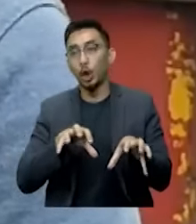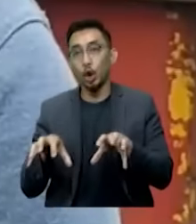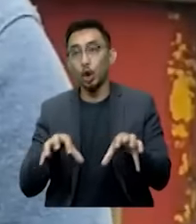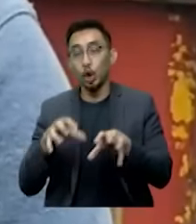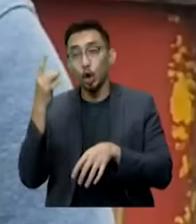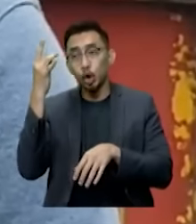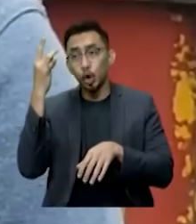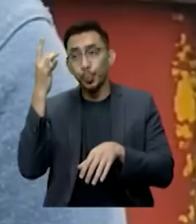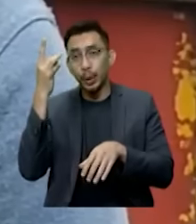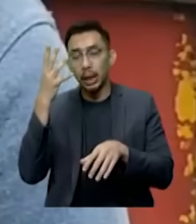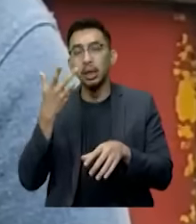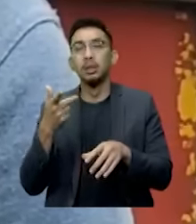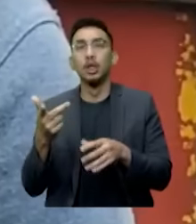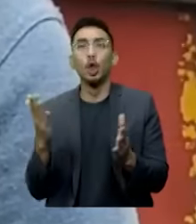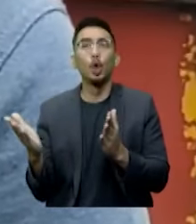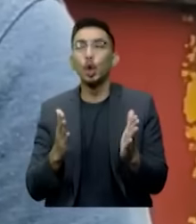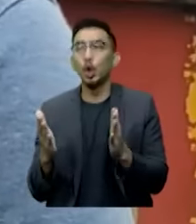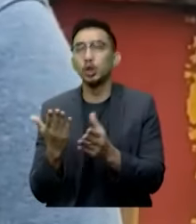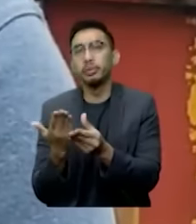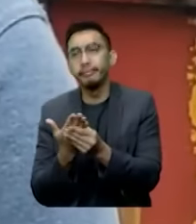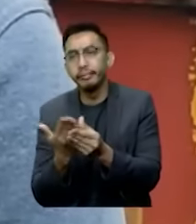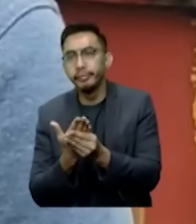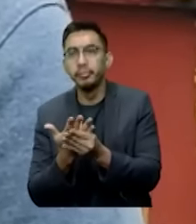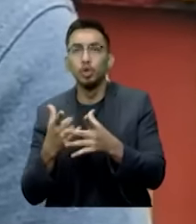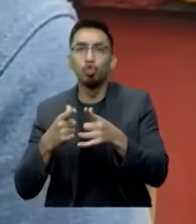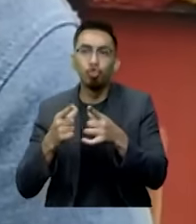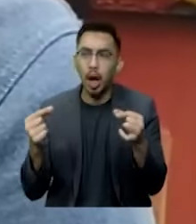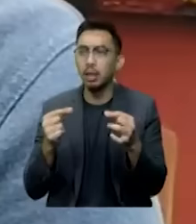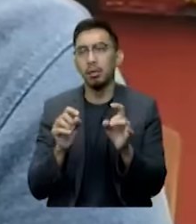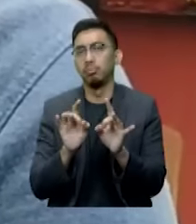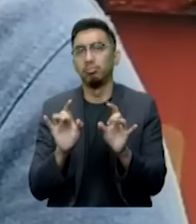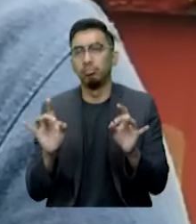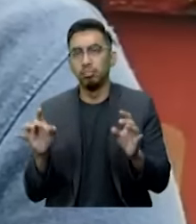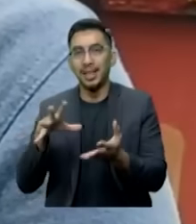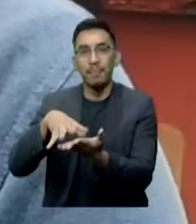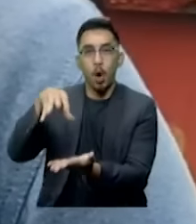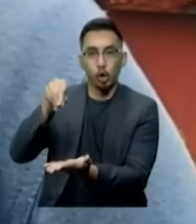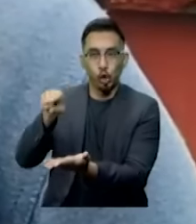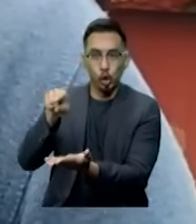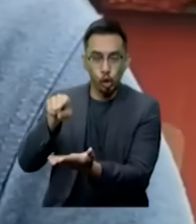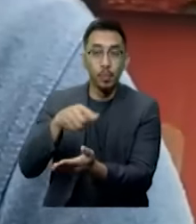ngurus surat jalan, ngurusi R buat bongkar, terus nggak taunya ada